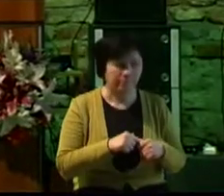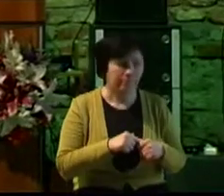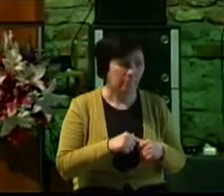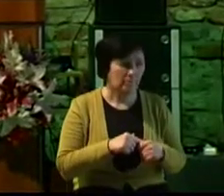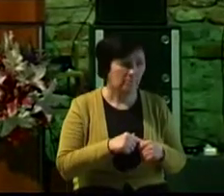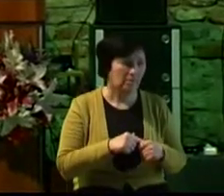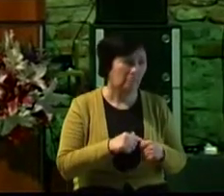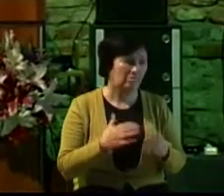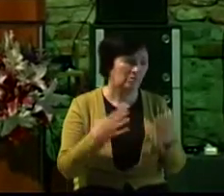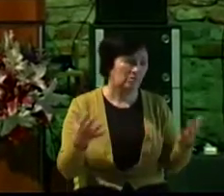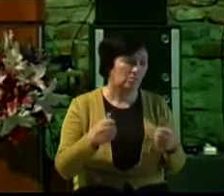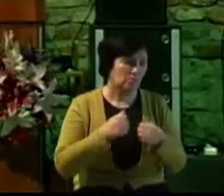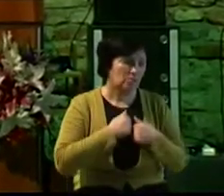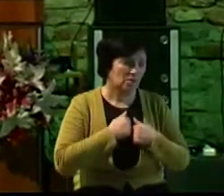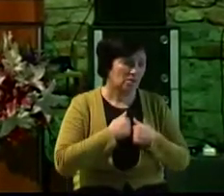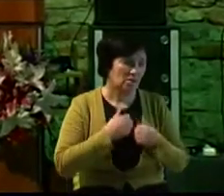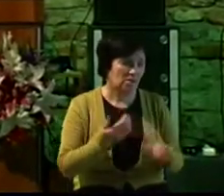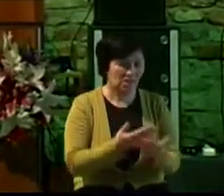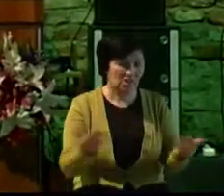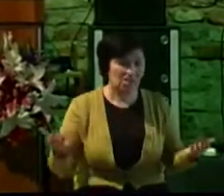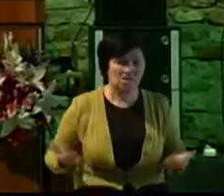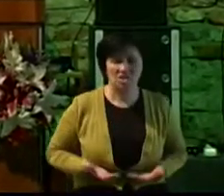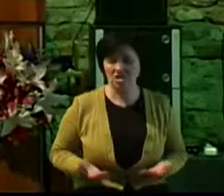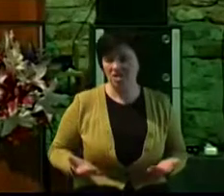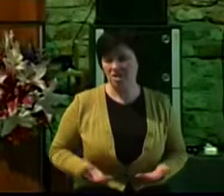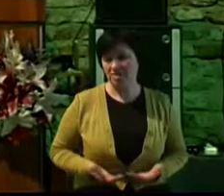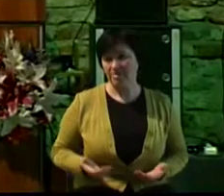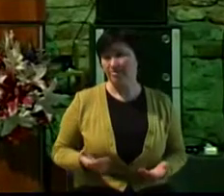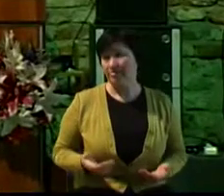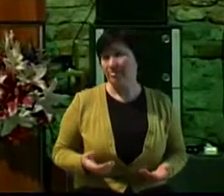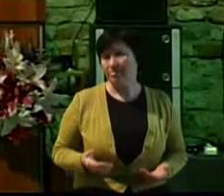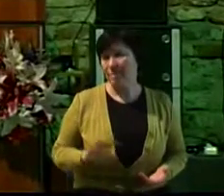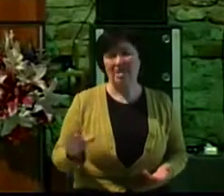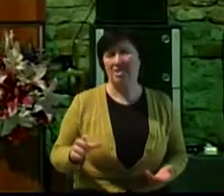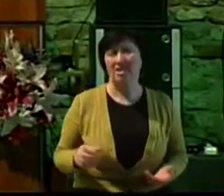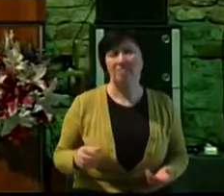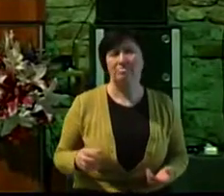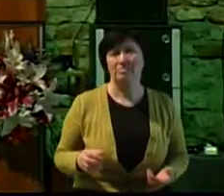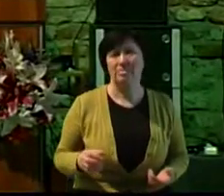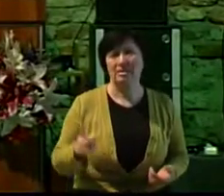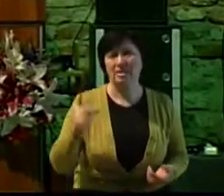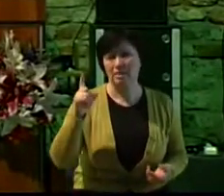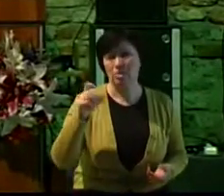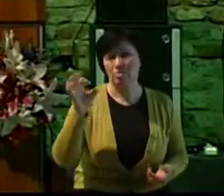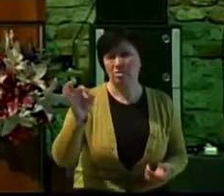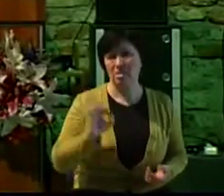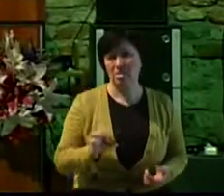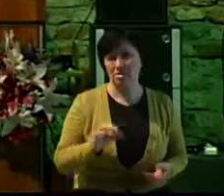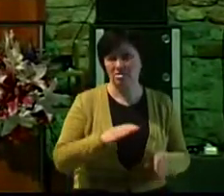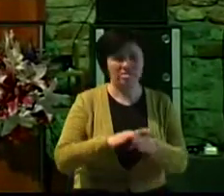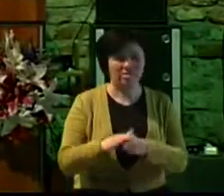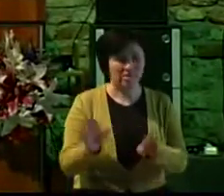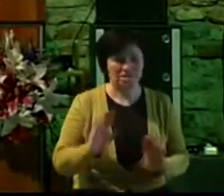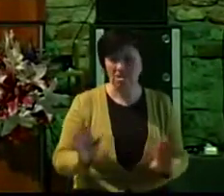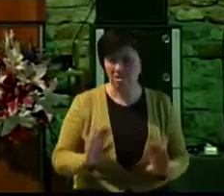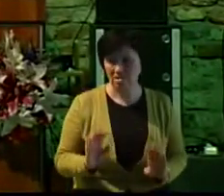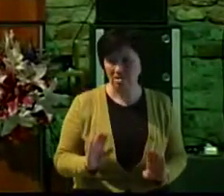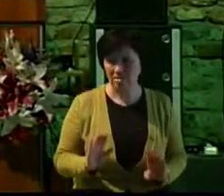согрешать. К большому сожалению, наша жизнь, она не является на 100%